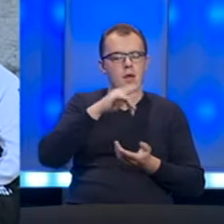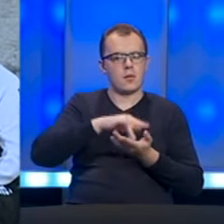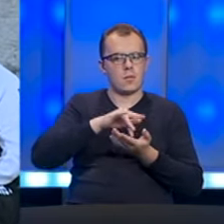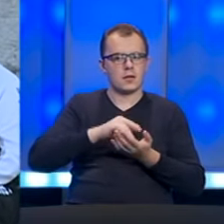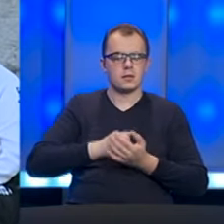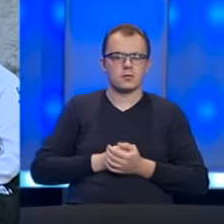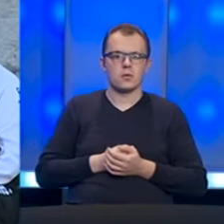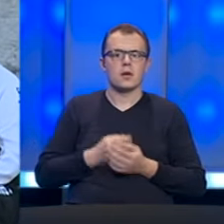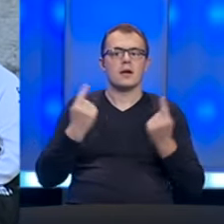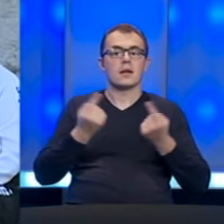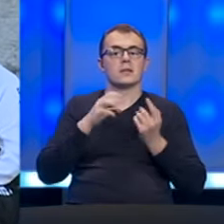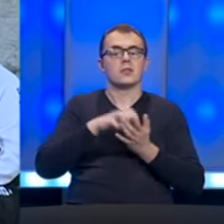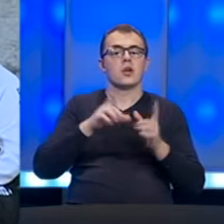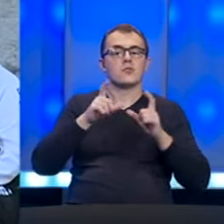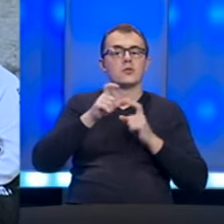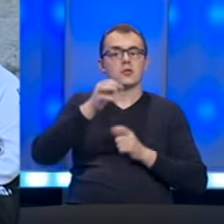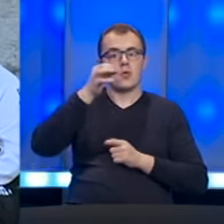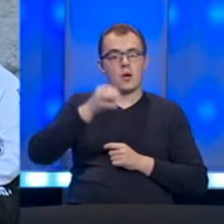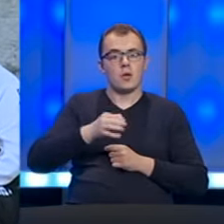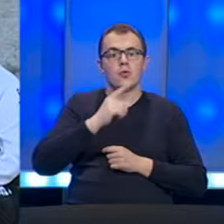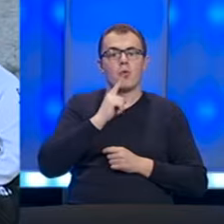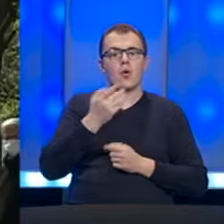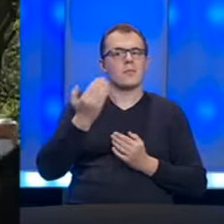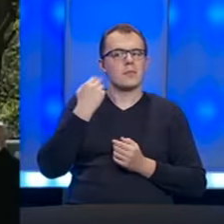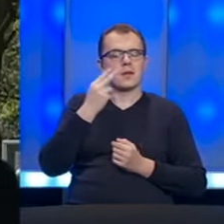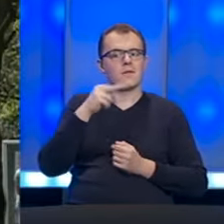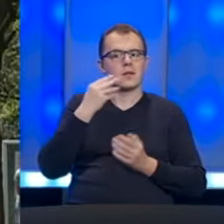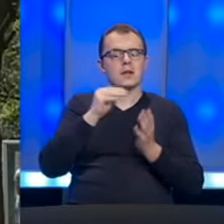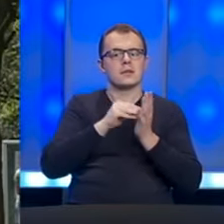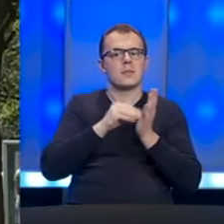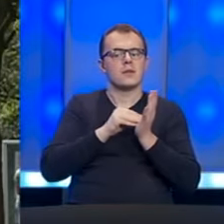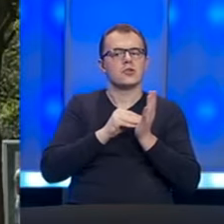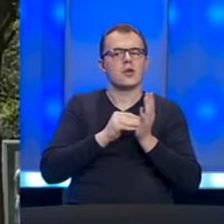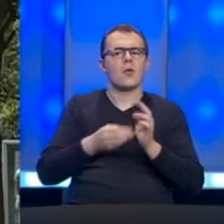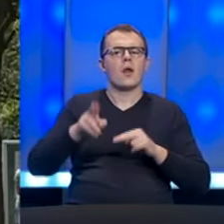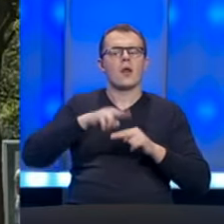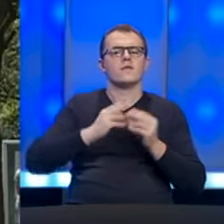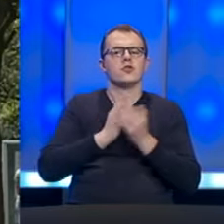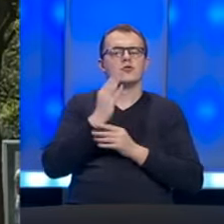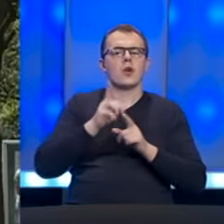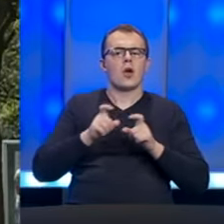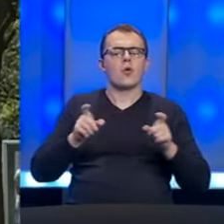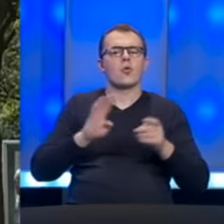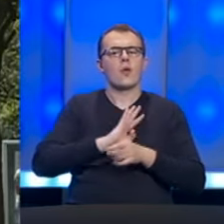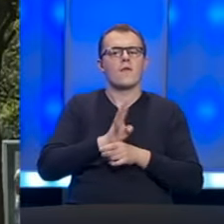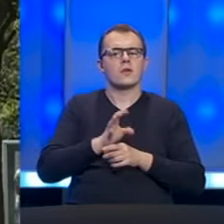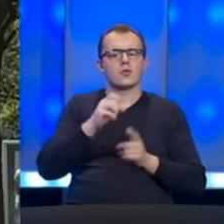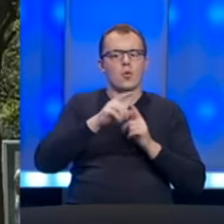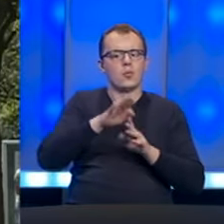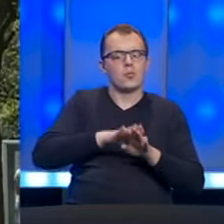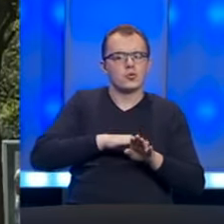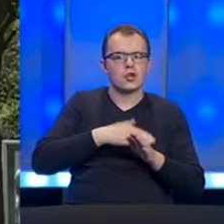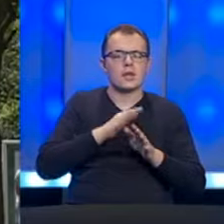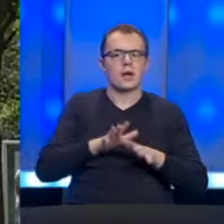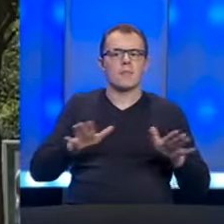mjestu. Krizni štab Unsko-sanskog kantona, u kojem je prije 2 dana zabilježeno najviše slučajeva koronavirusa od početka